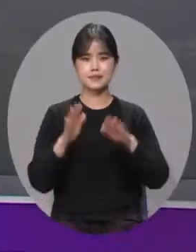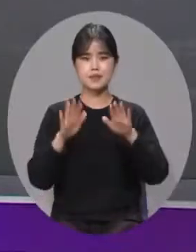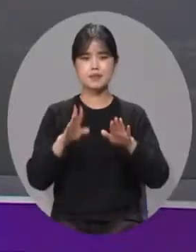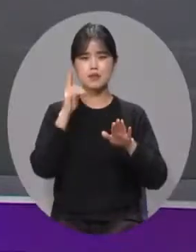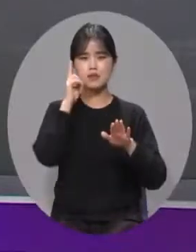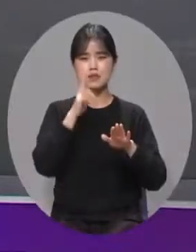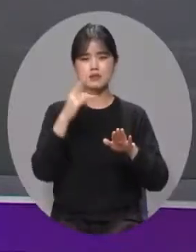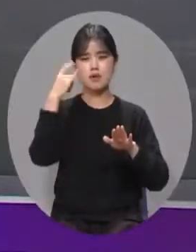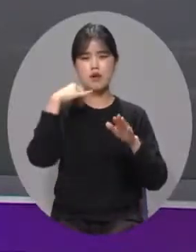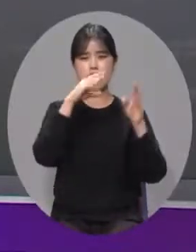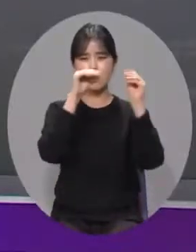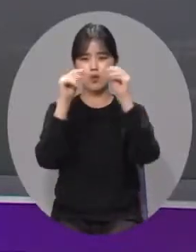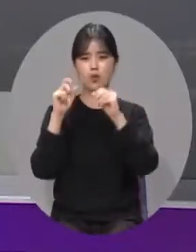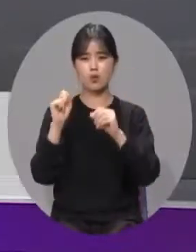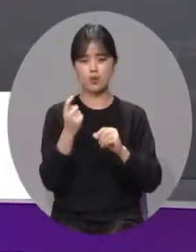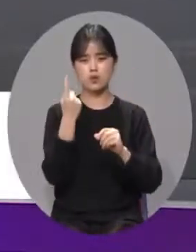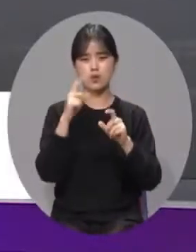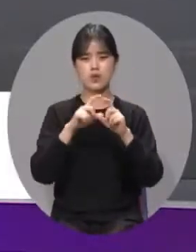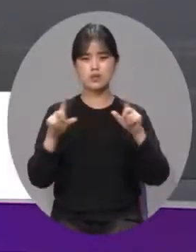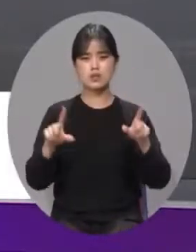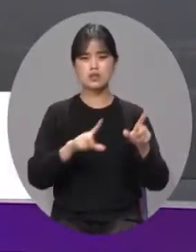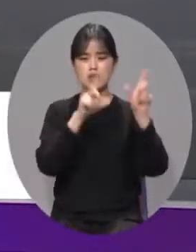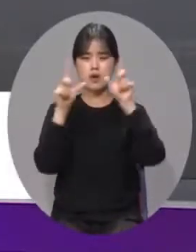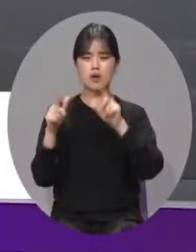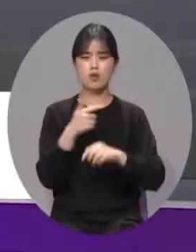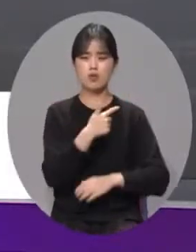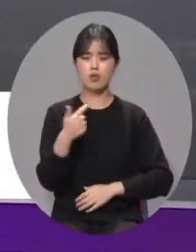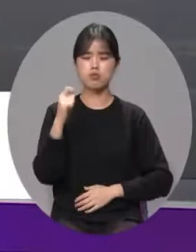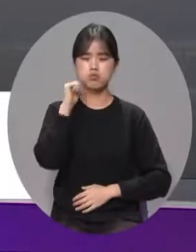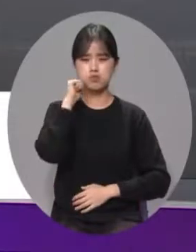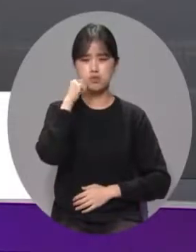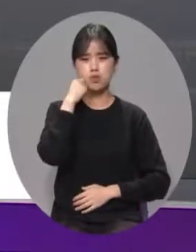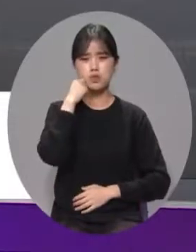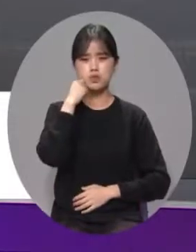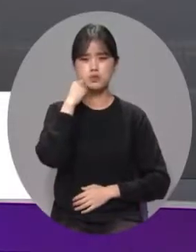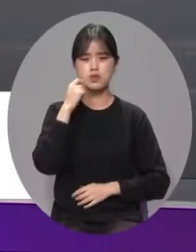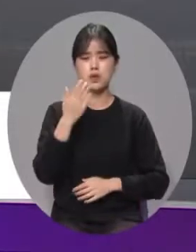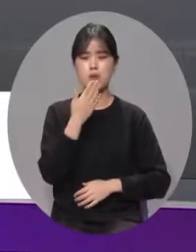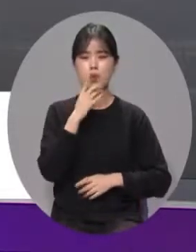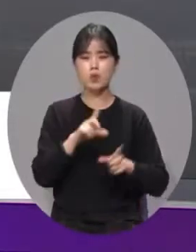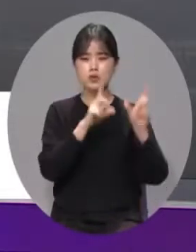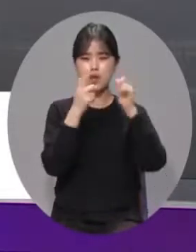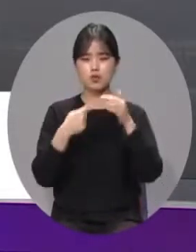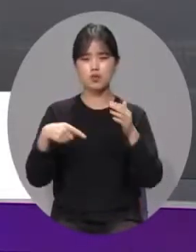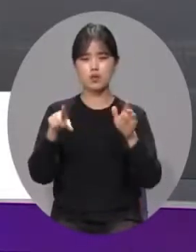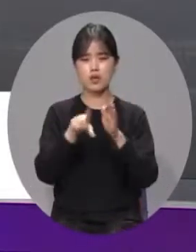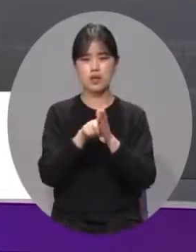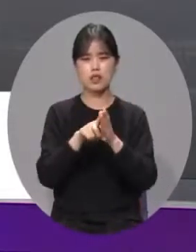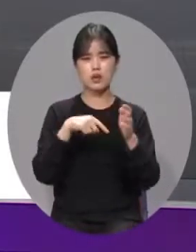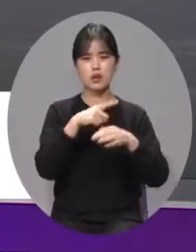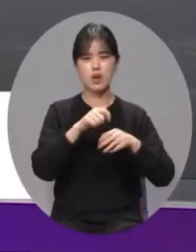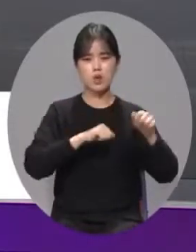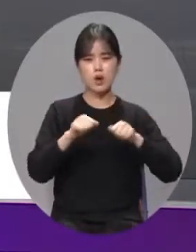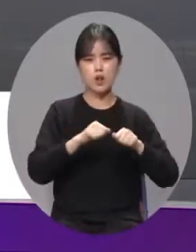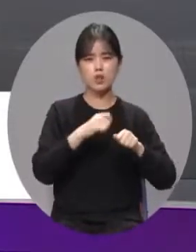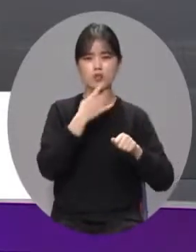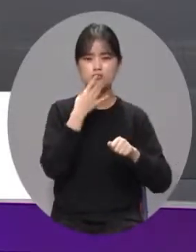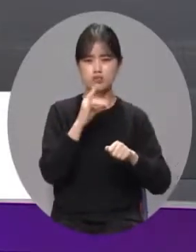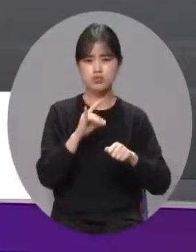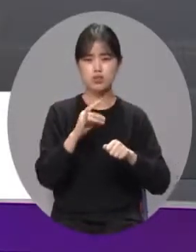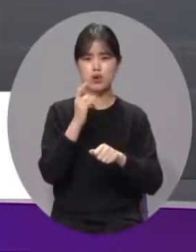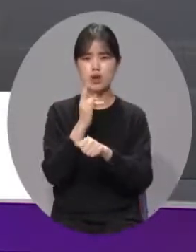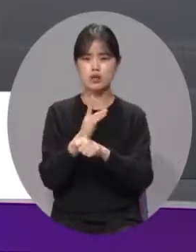이번 극심한 황사로 일상생활마저 아주 힘들었습니다. 생계를 위한 외부 활동은 물론 간단한